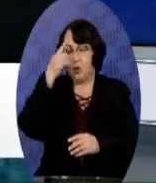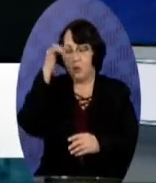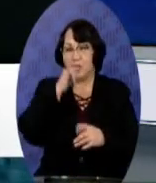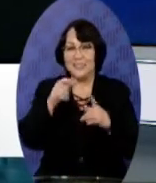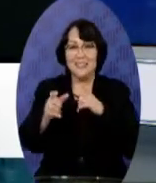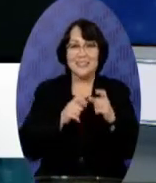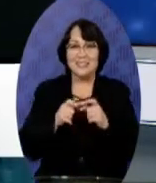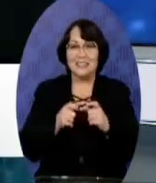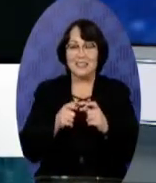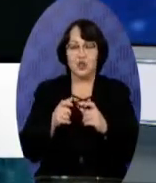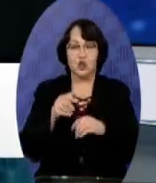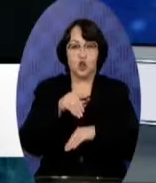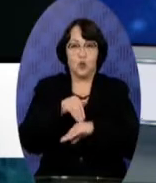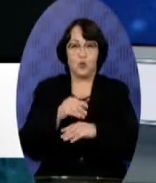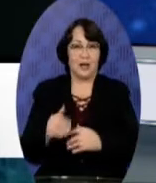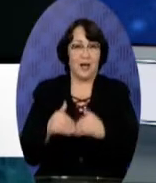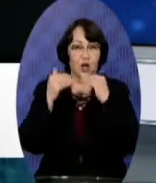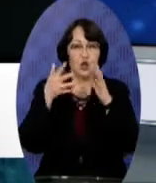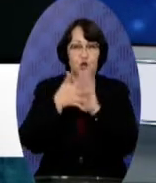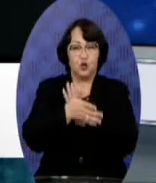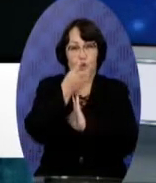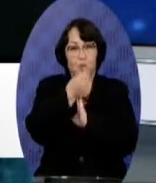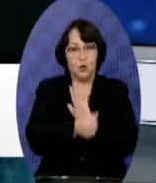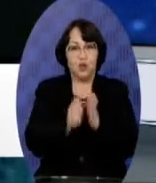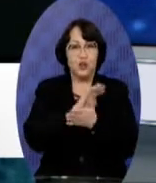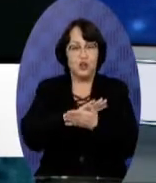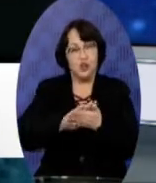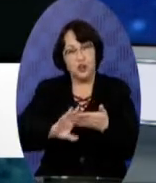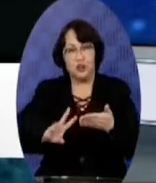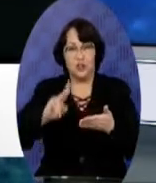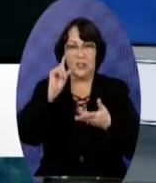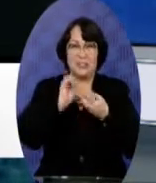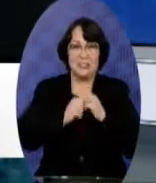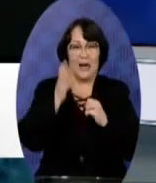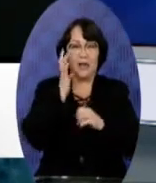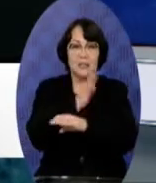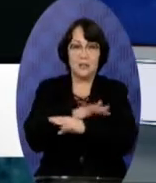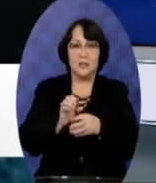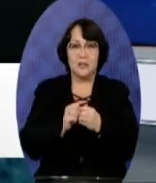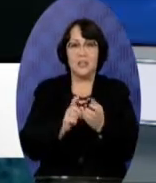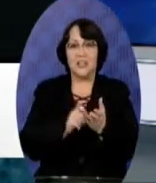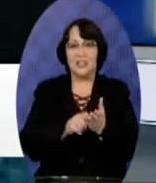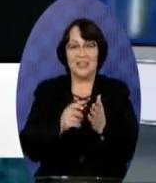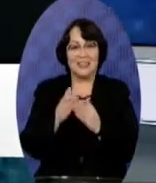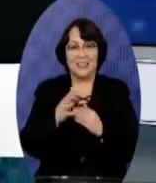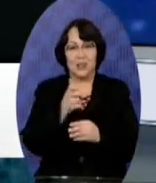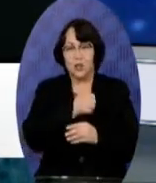тулд төсвийн шинжилгээг хэрэгжүүлэх тууштай алхмыг би болгох хэрэгтэй гэж үзэж байна. Мөн